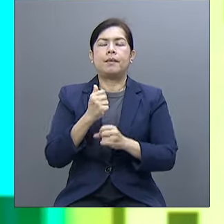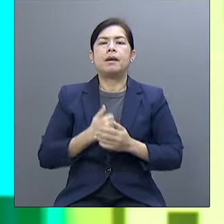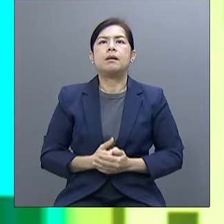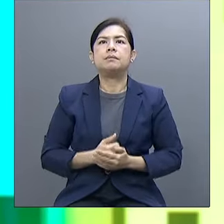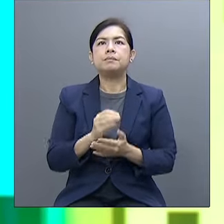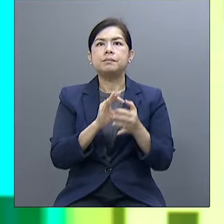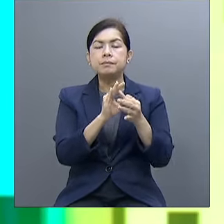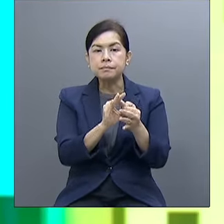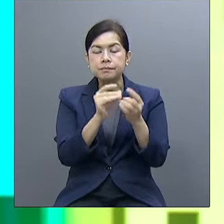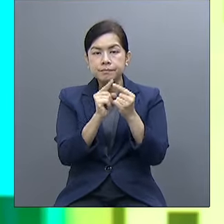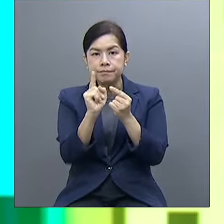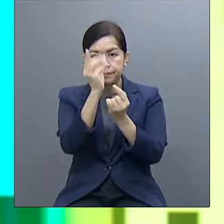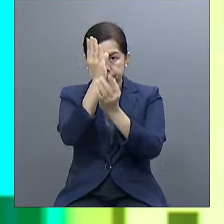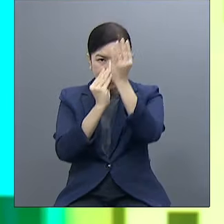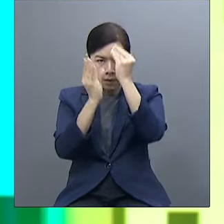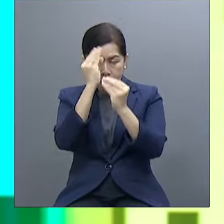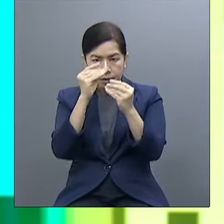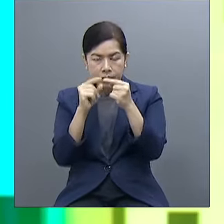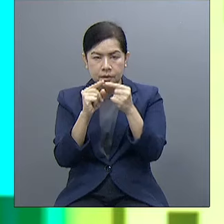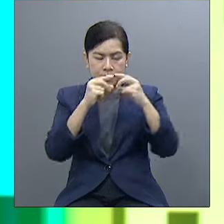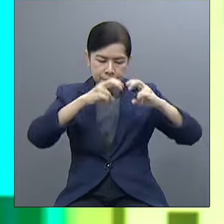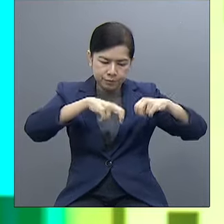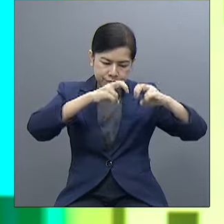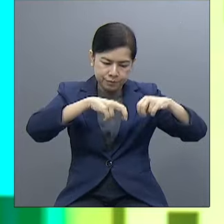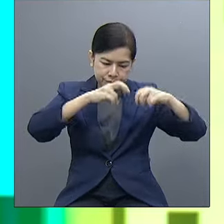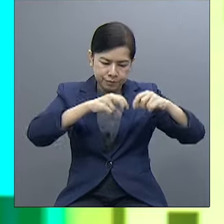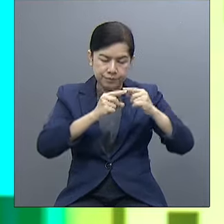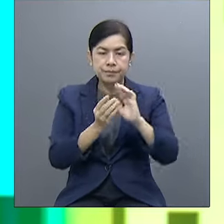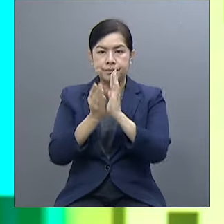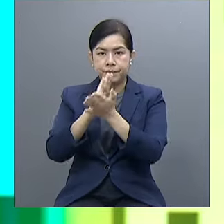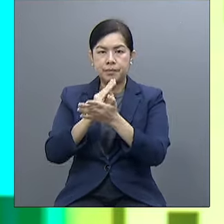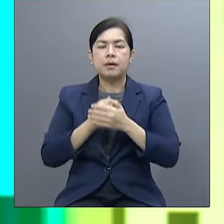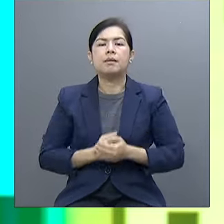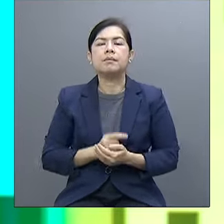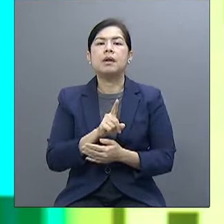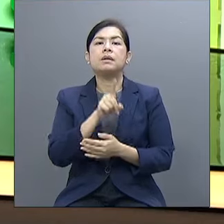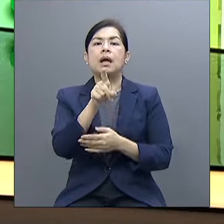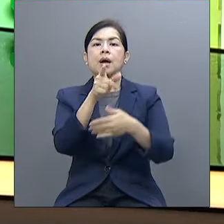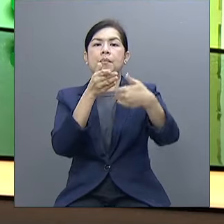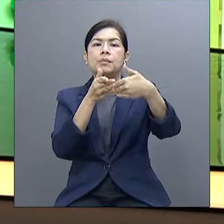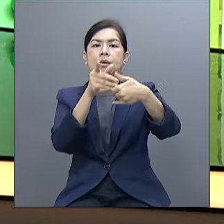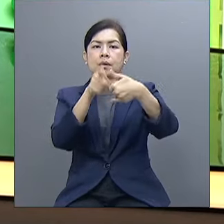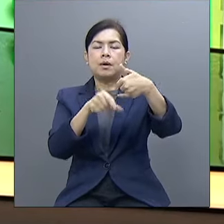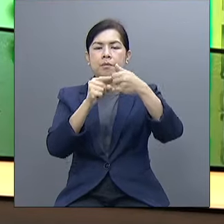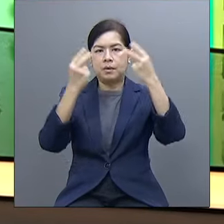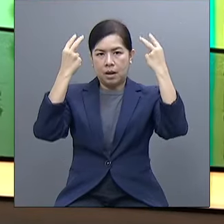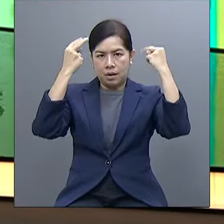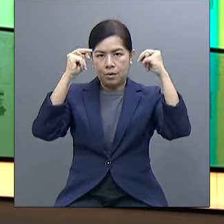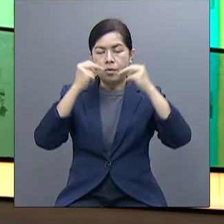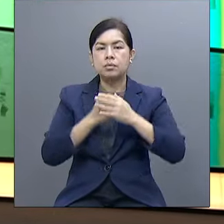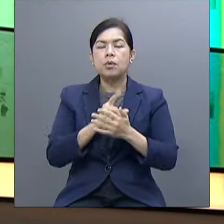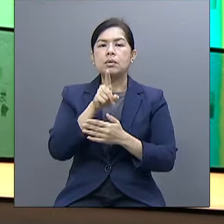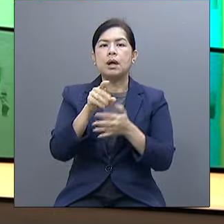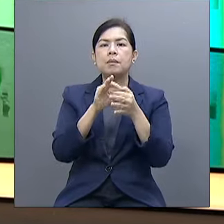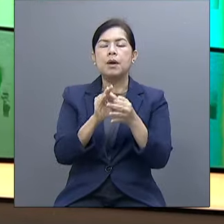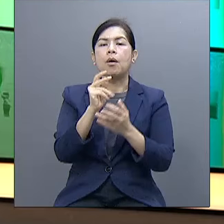รื่องขององค์ความรู้ในเรื่องของการศึกษาเนี่ยเข้ามามีส่วนเกี่ยวข้องนะคะทีนี้ถามทางท่านนายกบ้างค่ะว่าถ้าพูดถึงอบต.